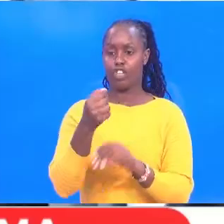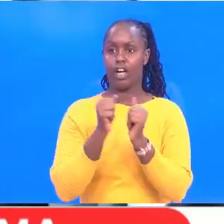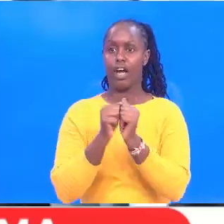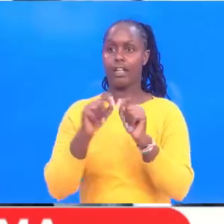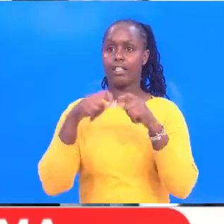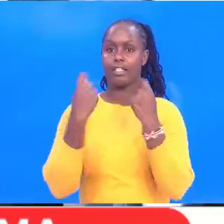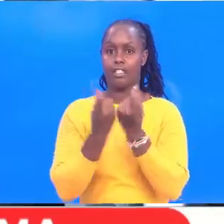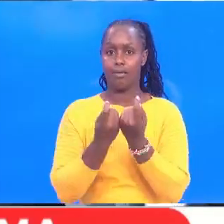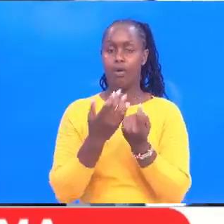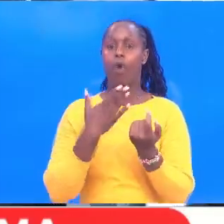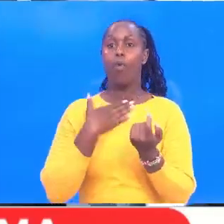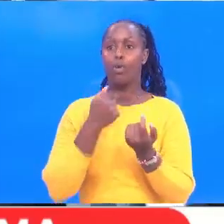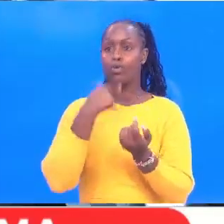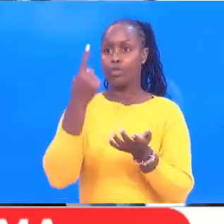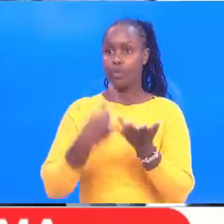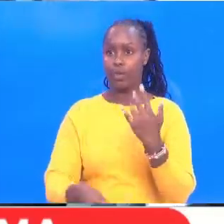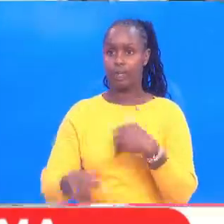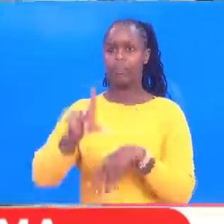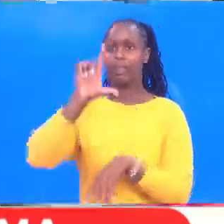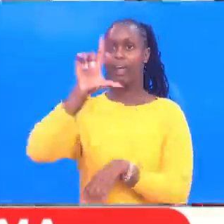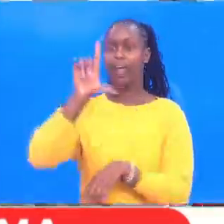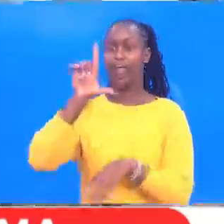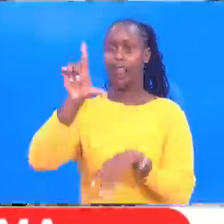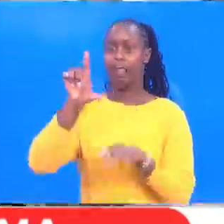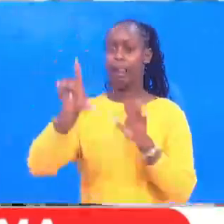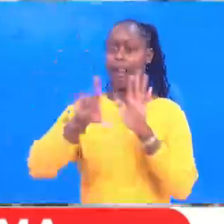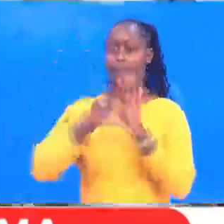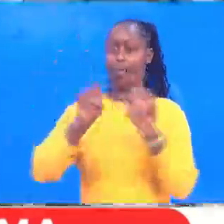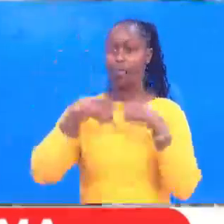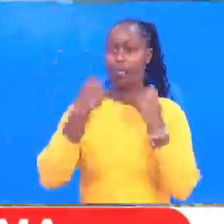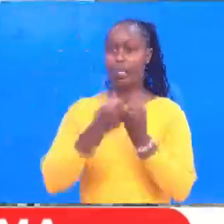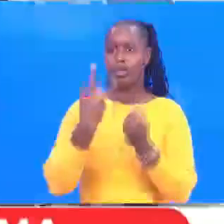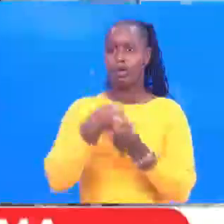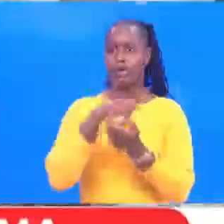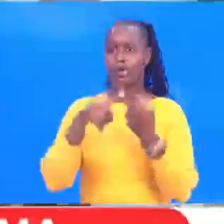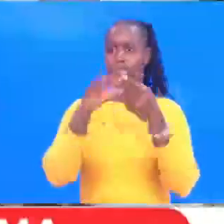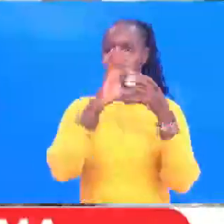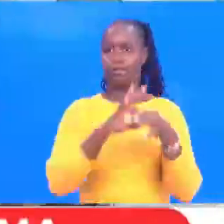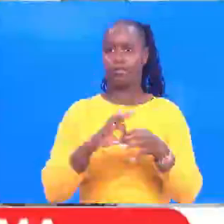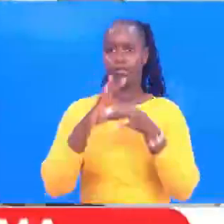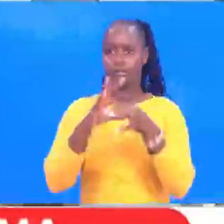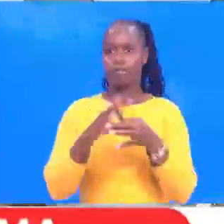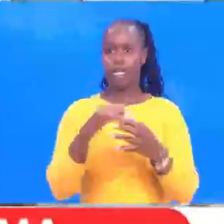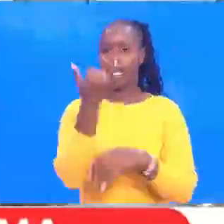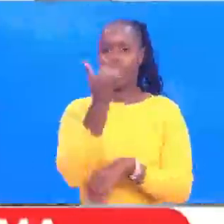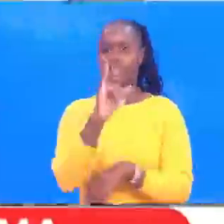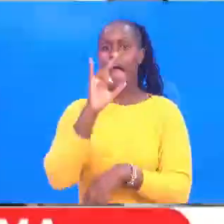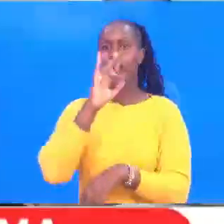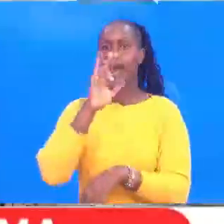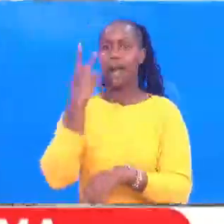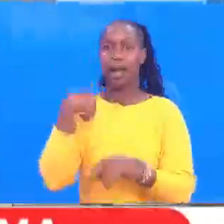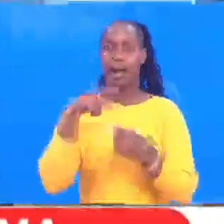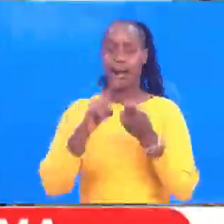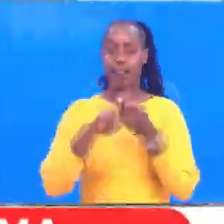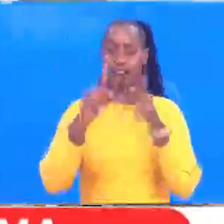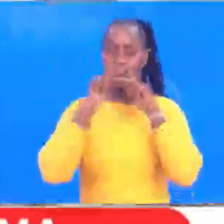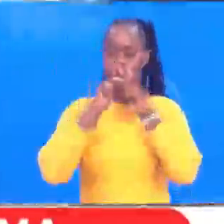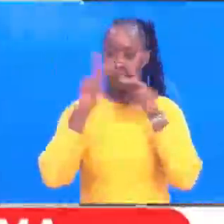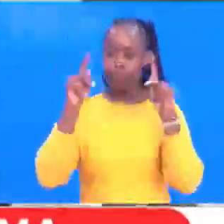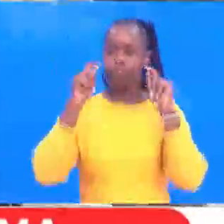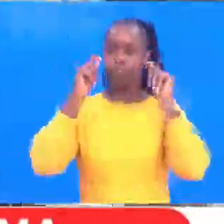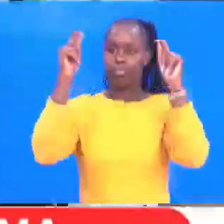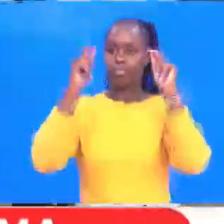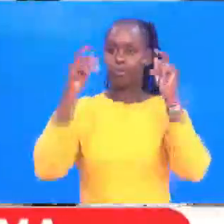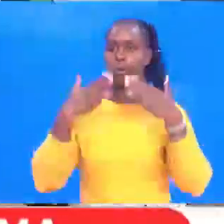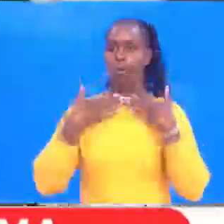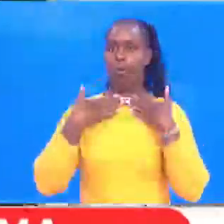society that we stand in solidarity. Wanasheria walishiriki katika maandamano ya amani wakimtaka mkuu wa nchi kufuata maagizo